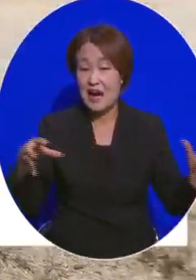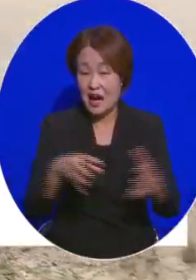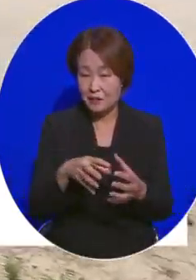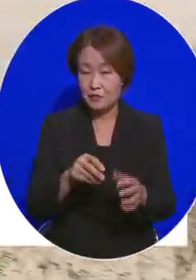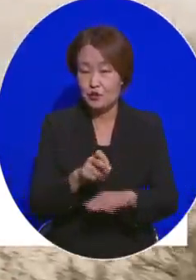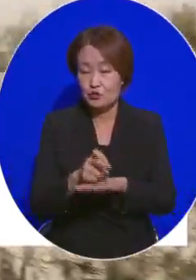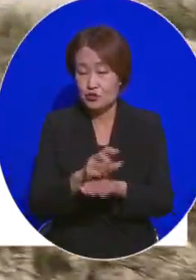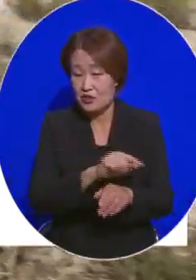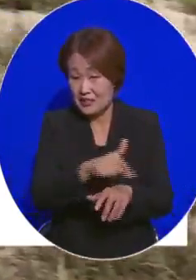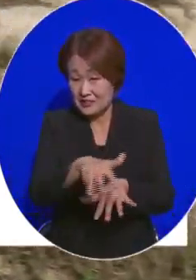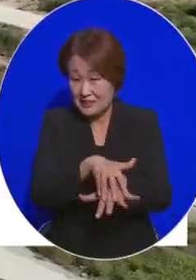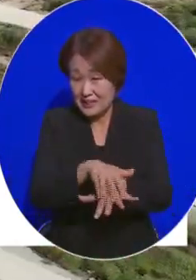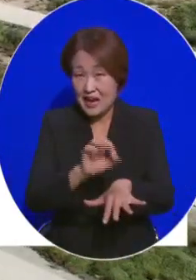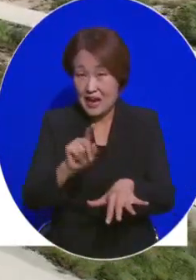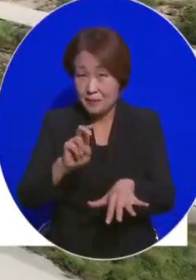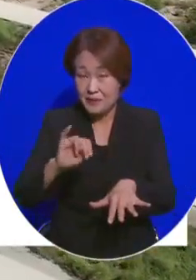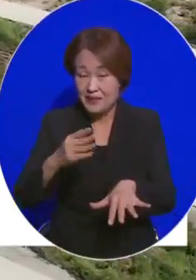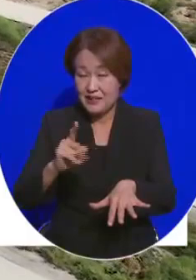처음으로 적용했습니다.